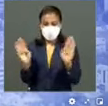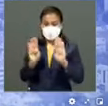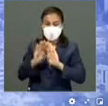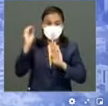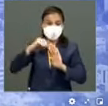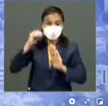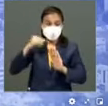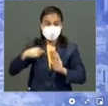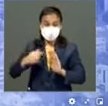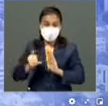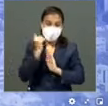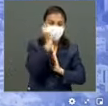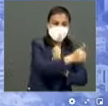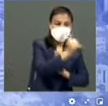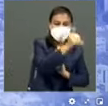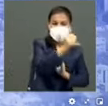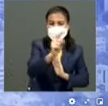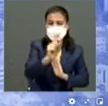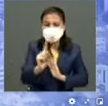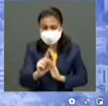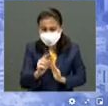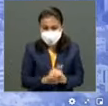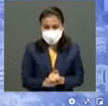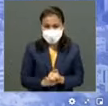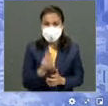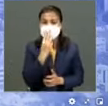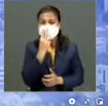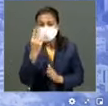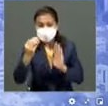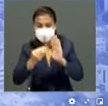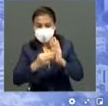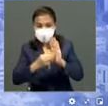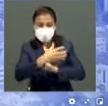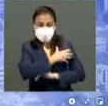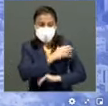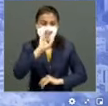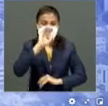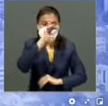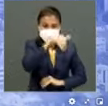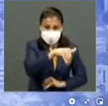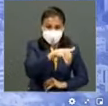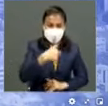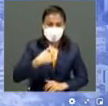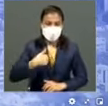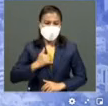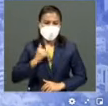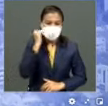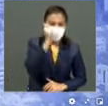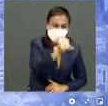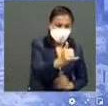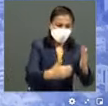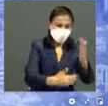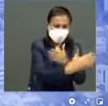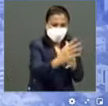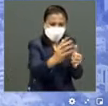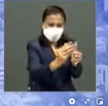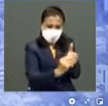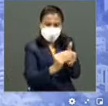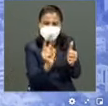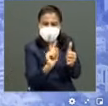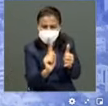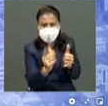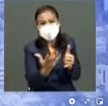ไปสัมผัสใครเราฟังประกาศของกทม.แล้วมีการเดินทางไปในพื้นที่เสี่ยงอย่างไรหรือไม่นะ